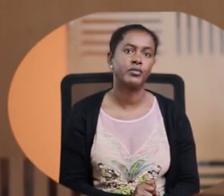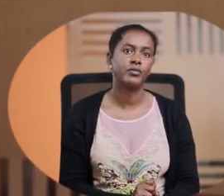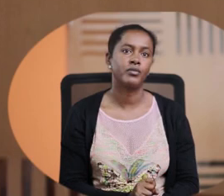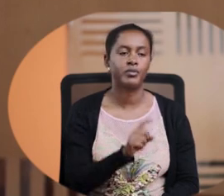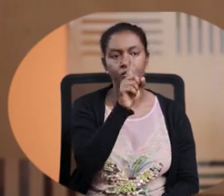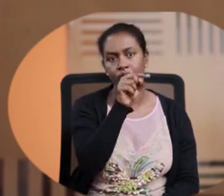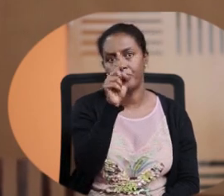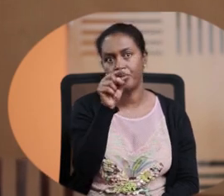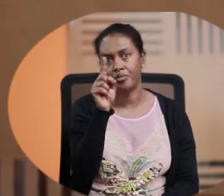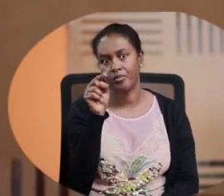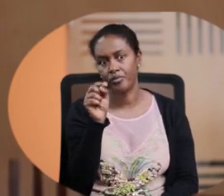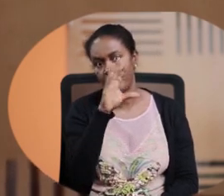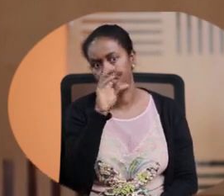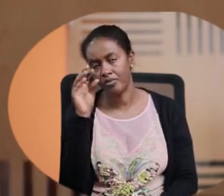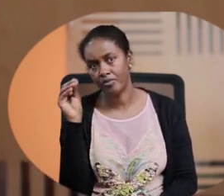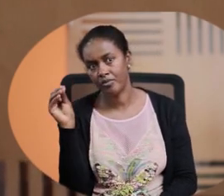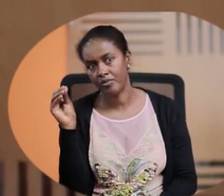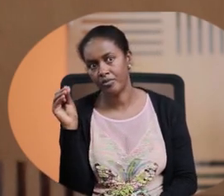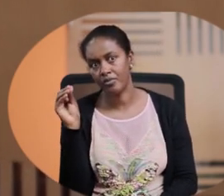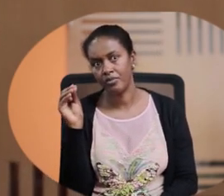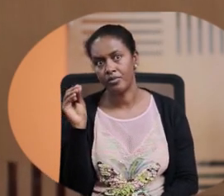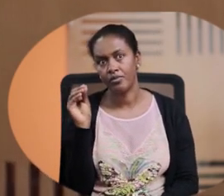sarara fi